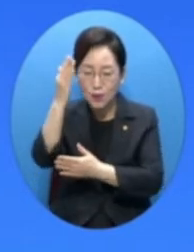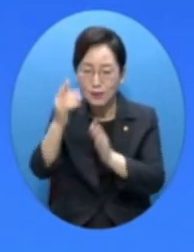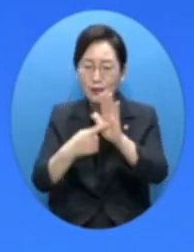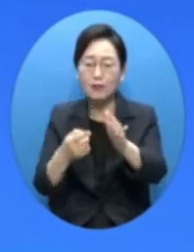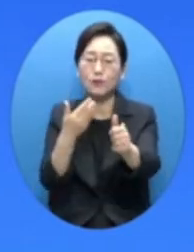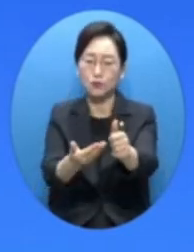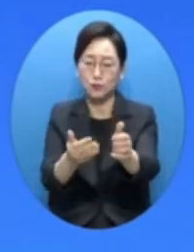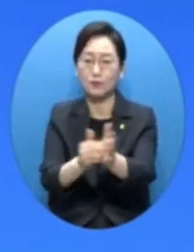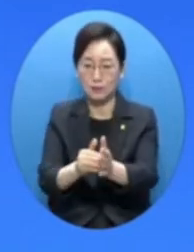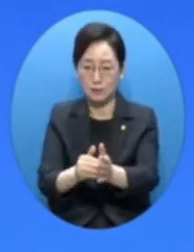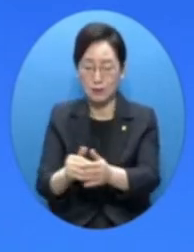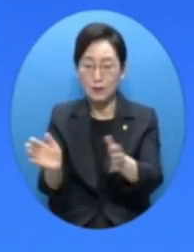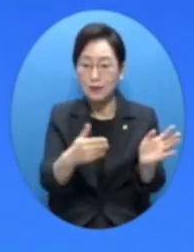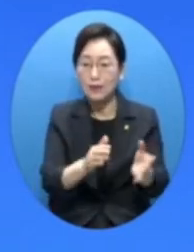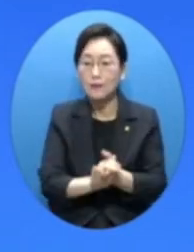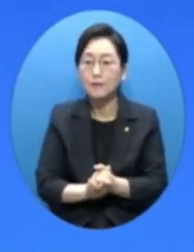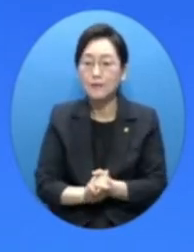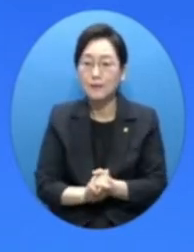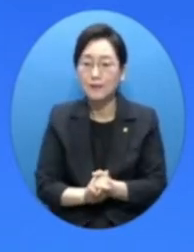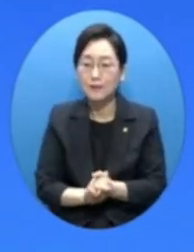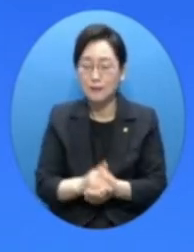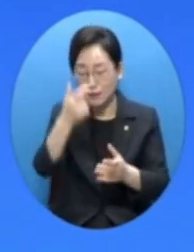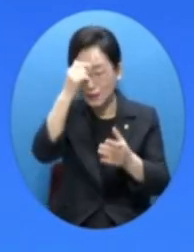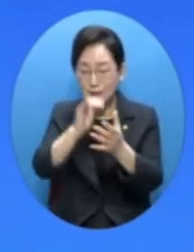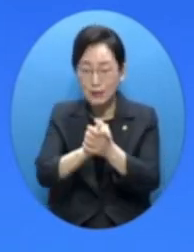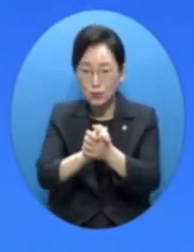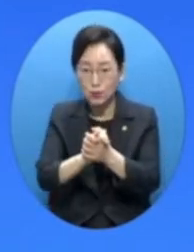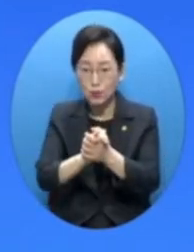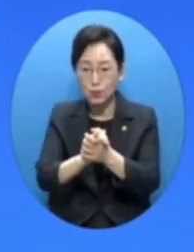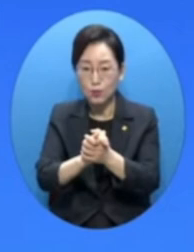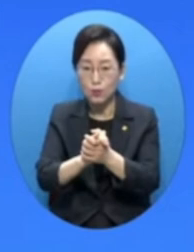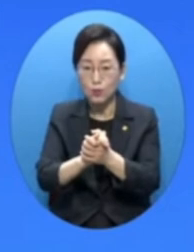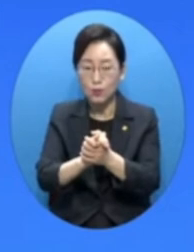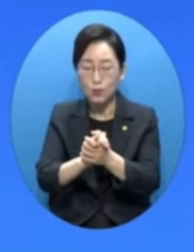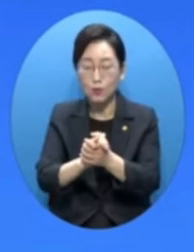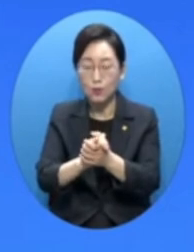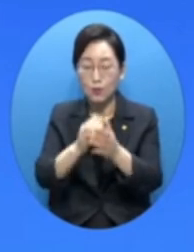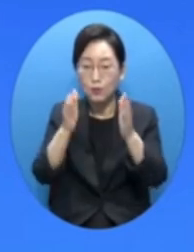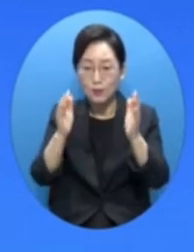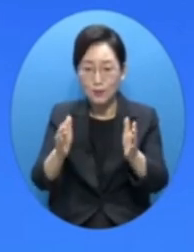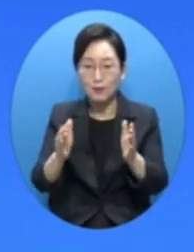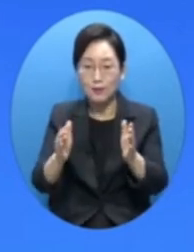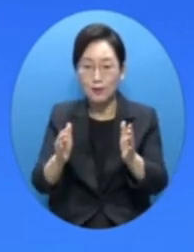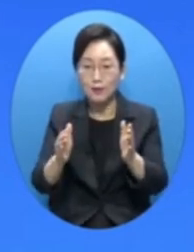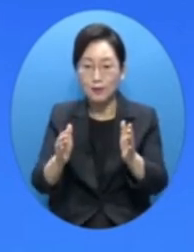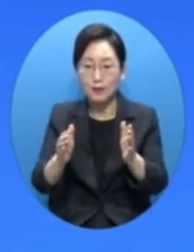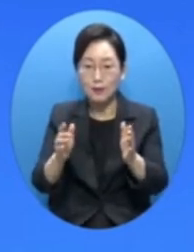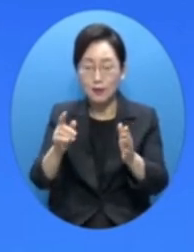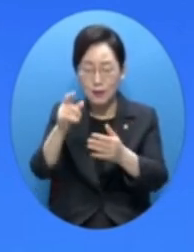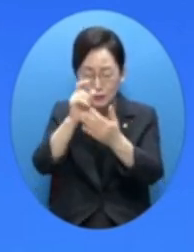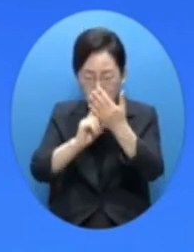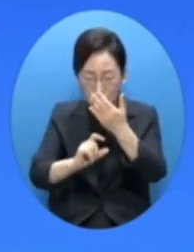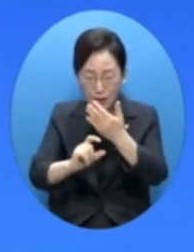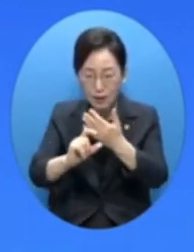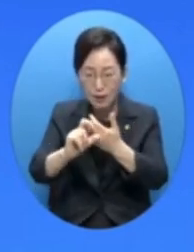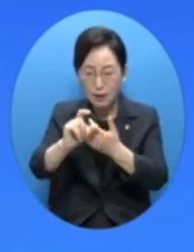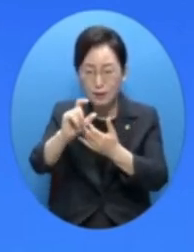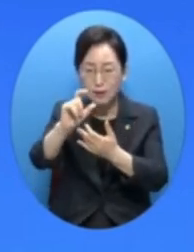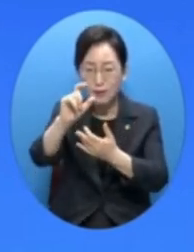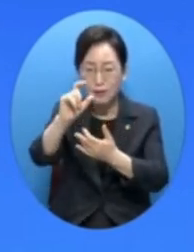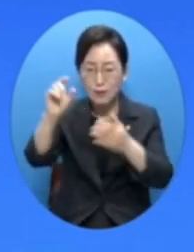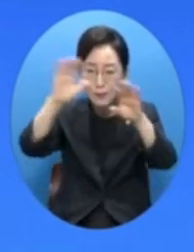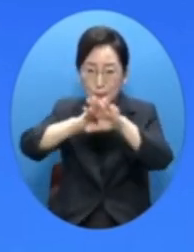것입니다. 그런데 그 기도로 올라간 시간에 이제 날이 새면 예수님 십자가 달리실 그